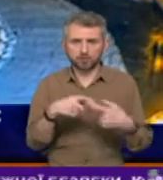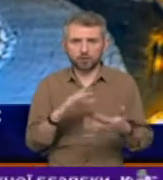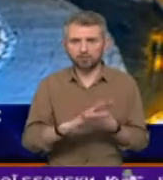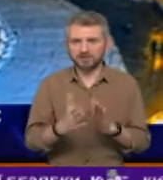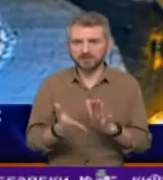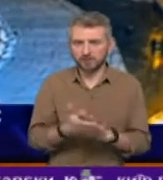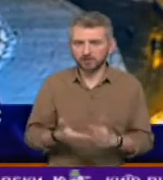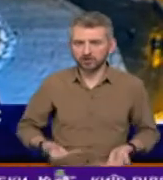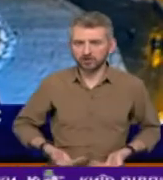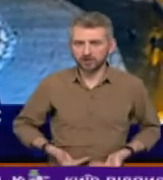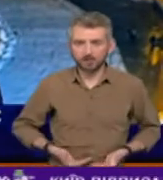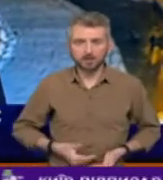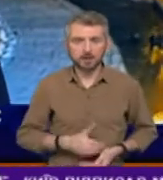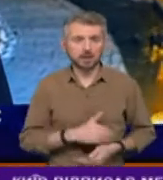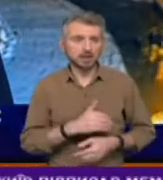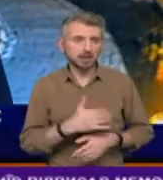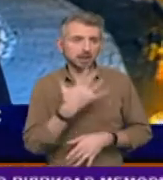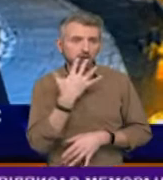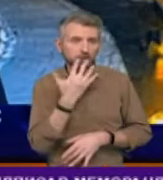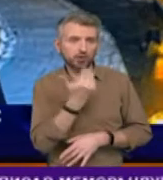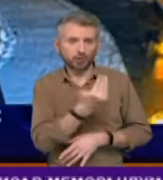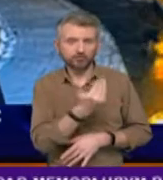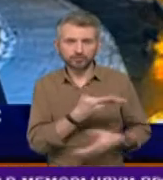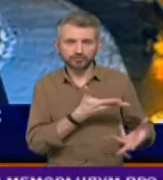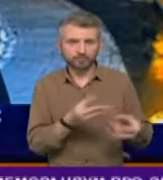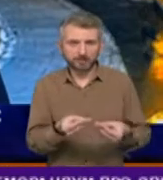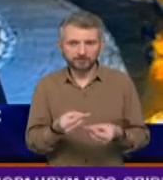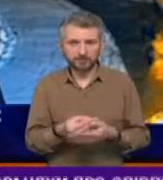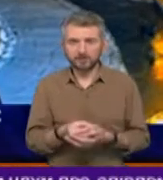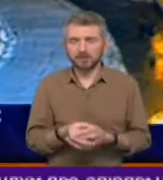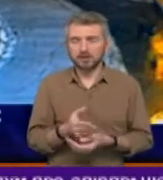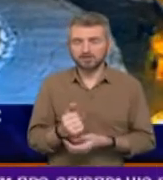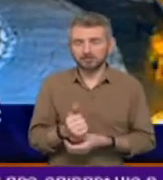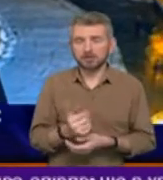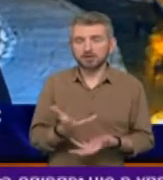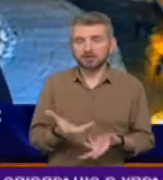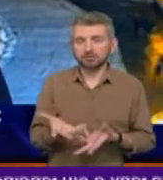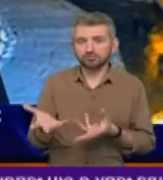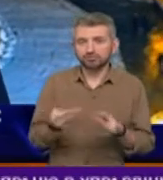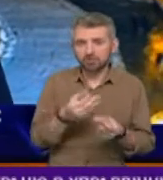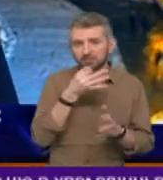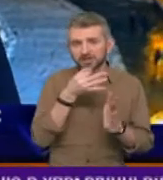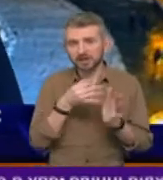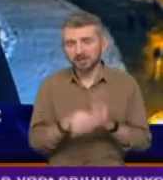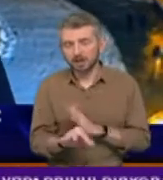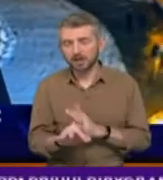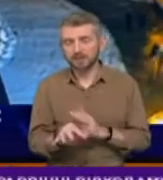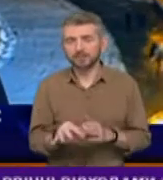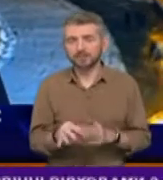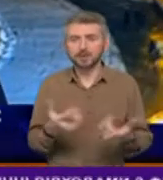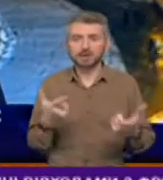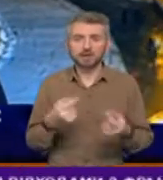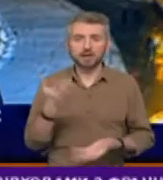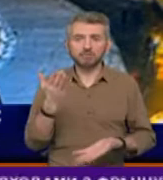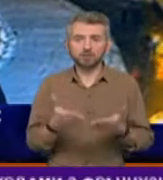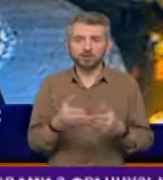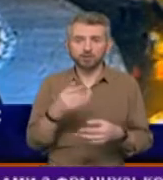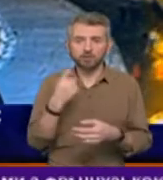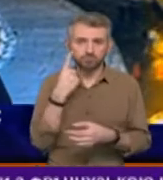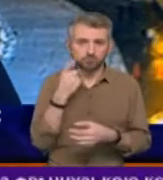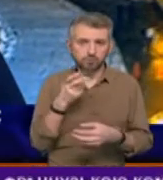можливо, просто не буде змоги приїхати до України складати ЗНО. І тому ми даємо їм можливість брати участь в